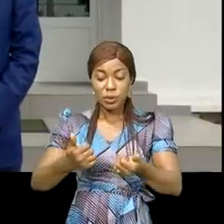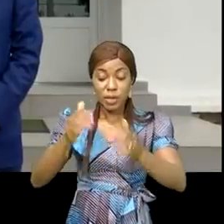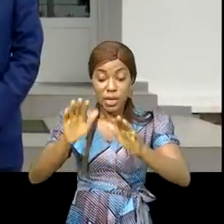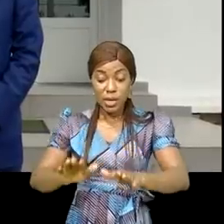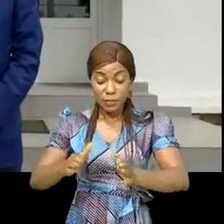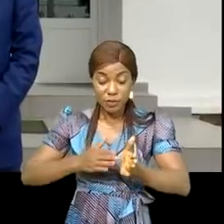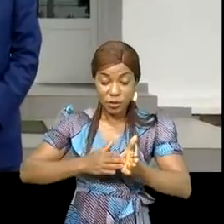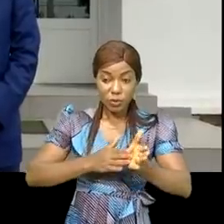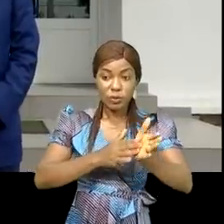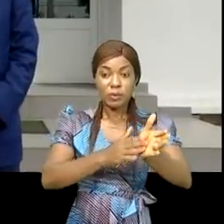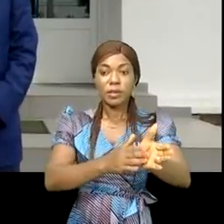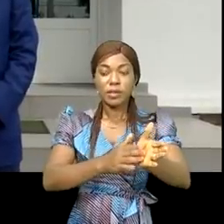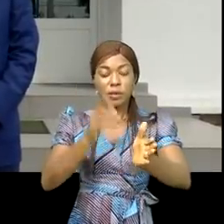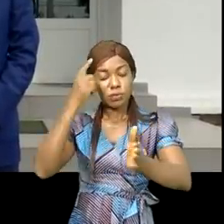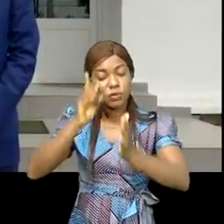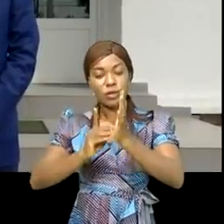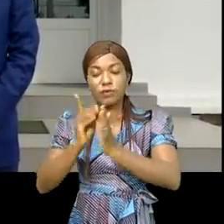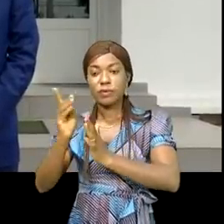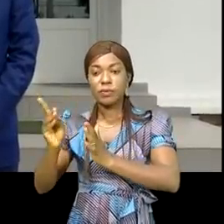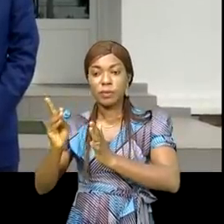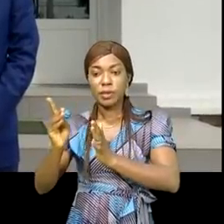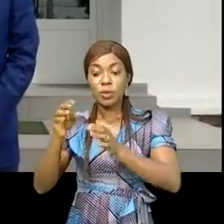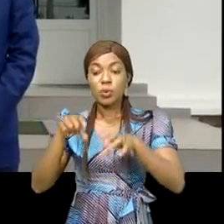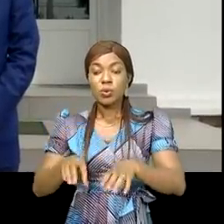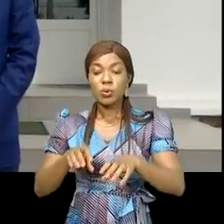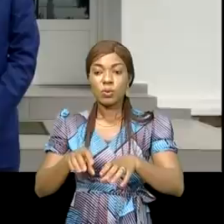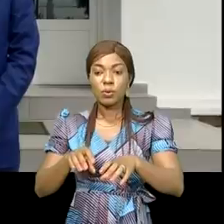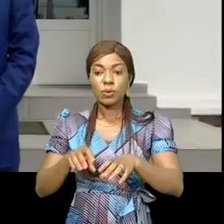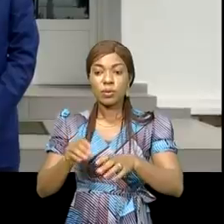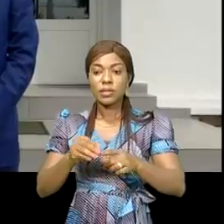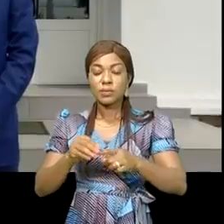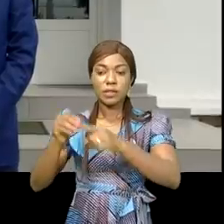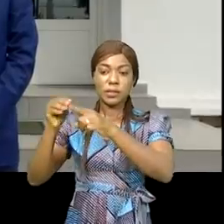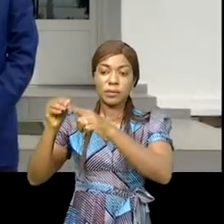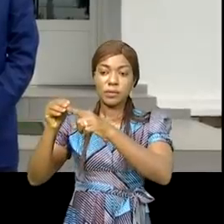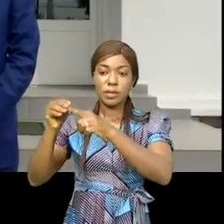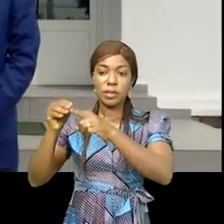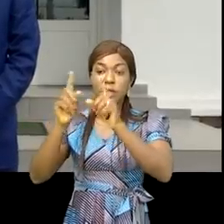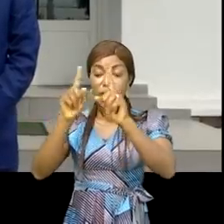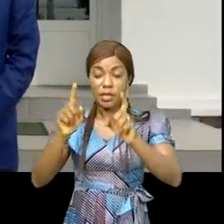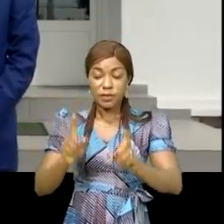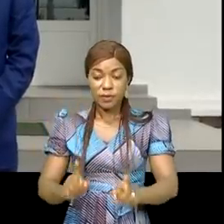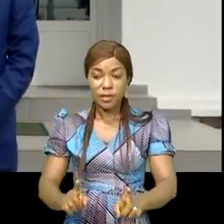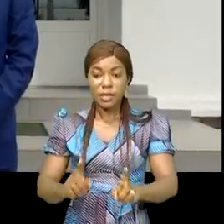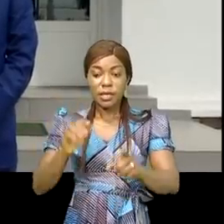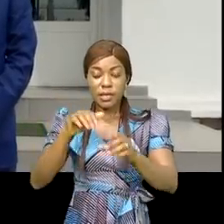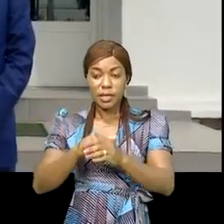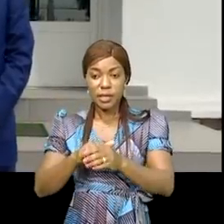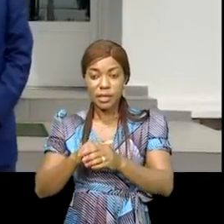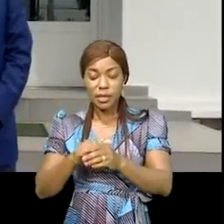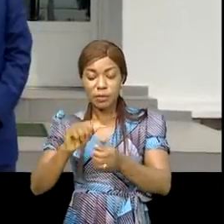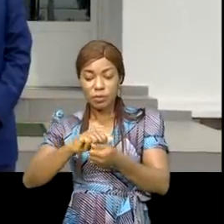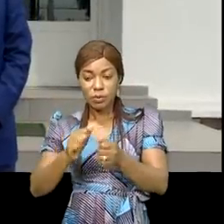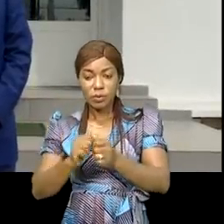accompagner les programmes de développement en RDC, particulièrement en appuyant le secteur public, mais aussi en